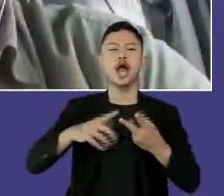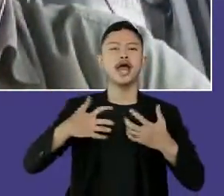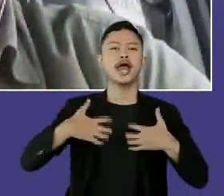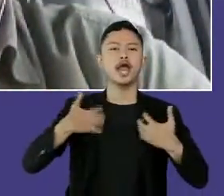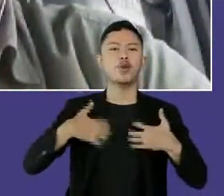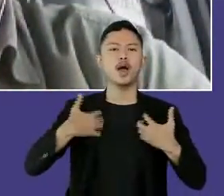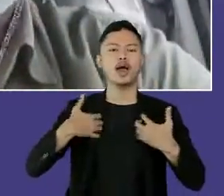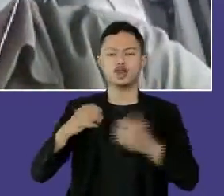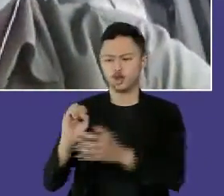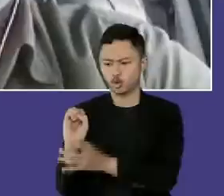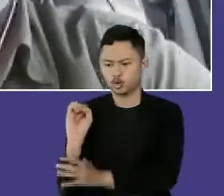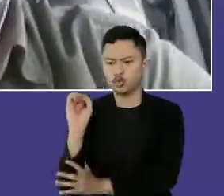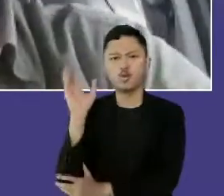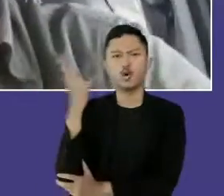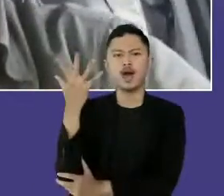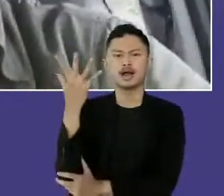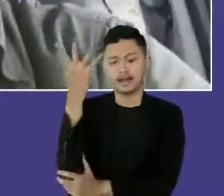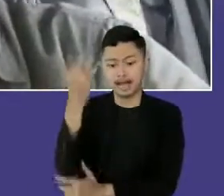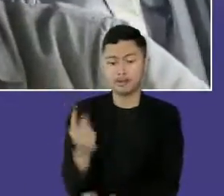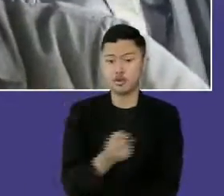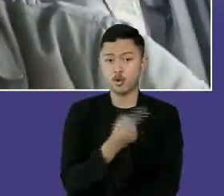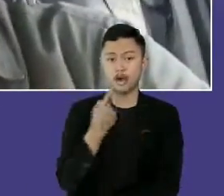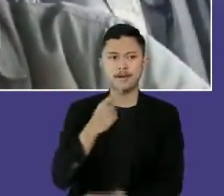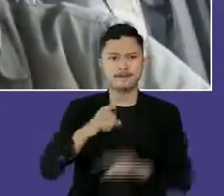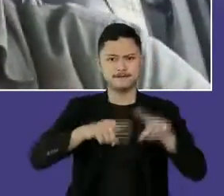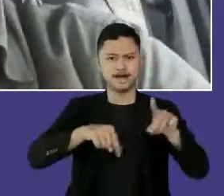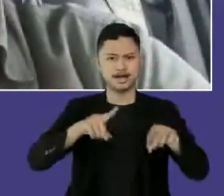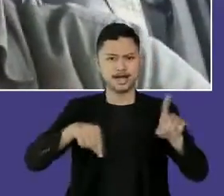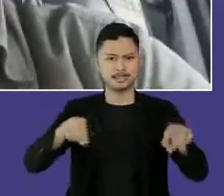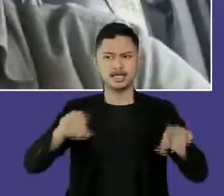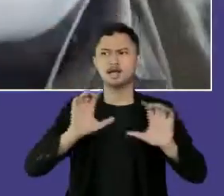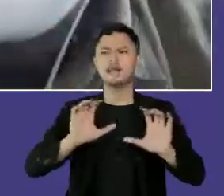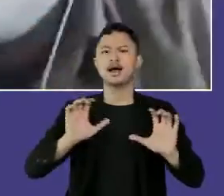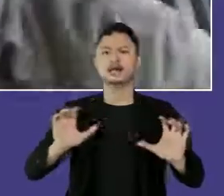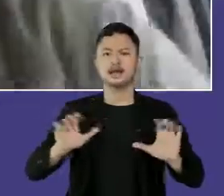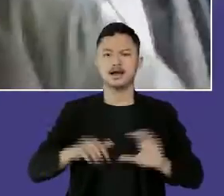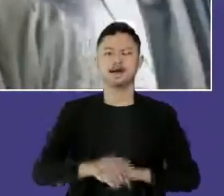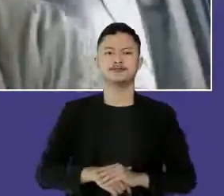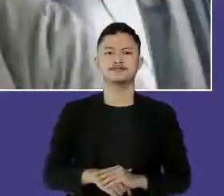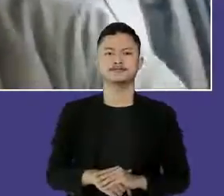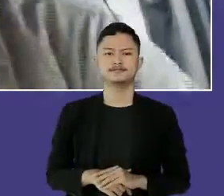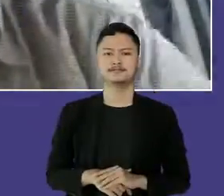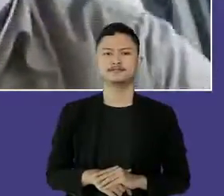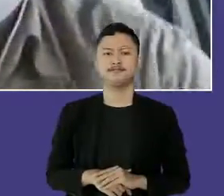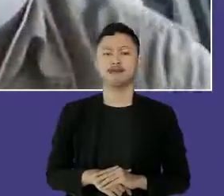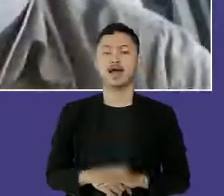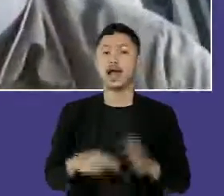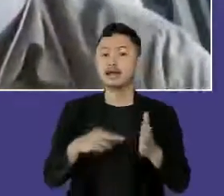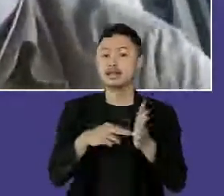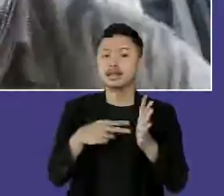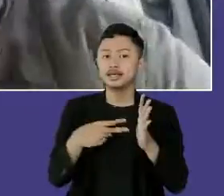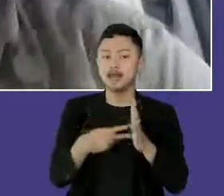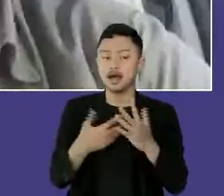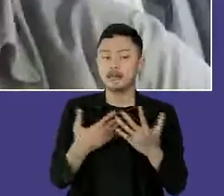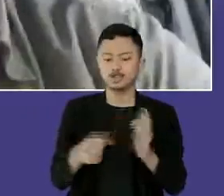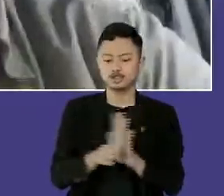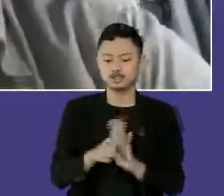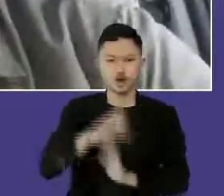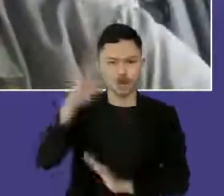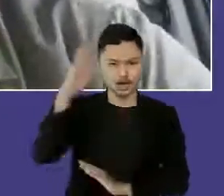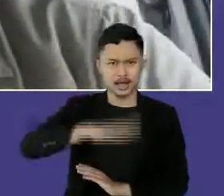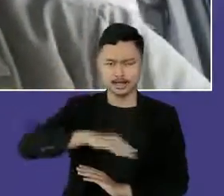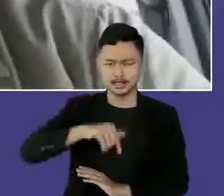di sekitar kampung atau desa-desa kita masih sangat beragam dan lain sebagainya. Nah, ini mungkin sejalan ketika hari